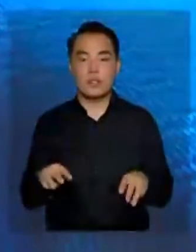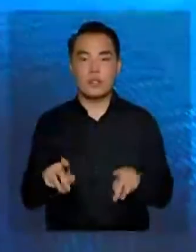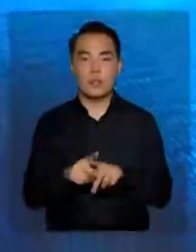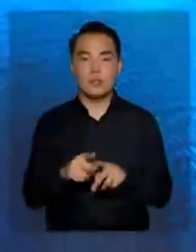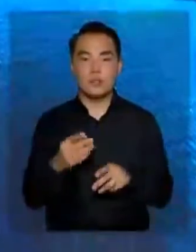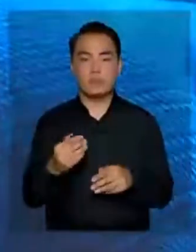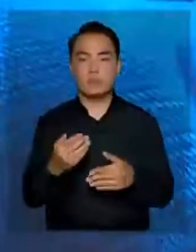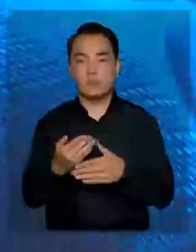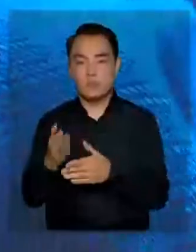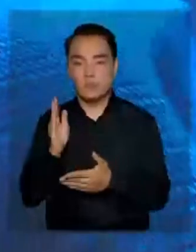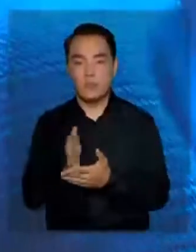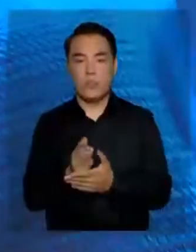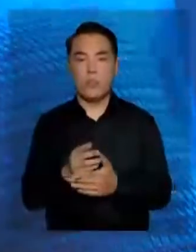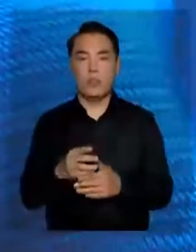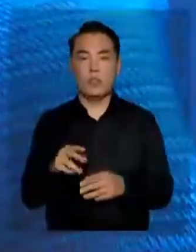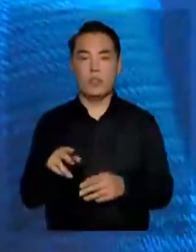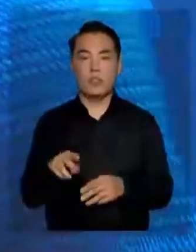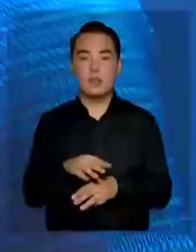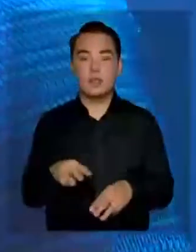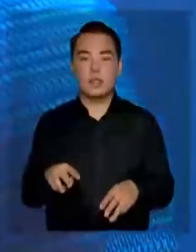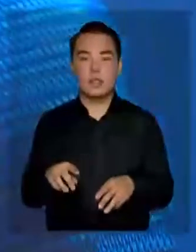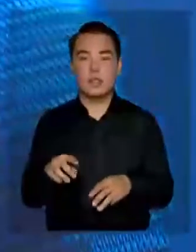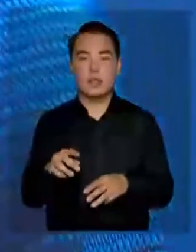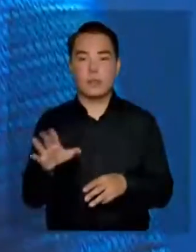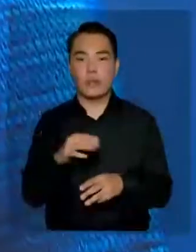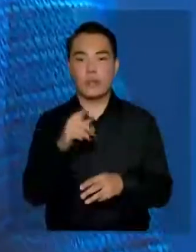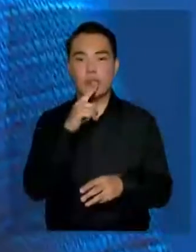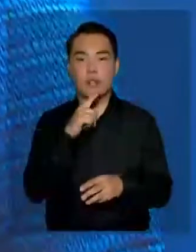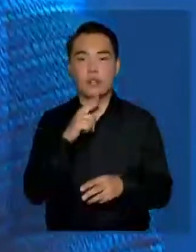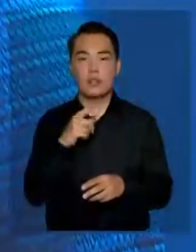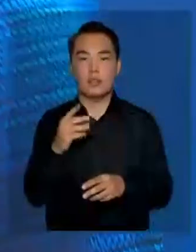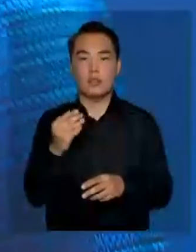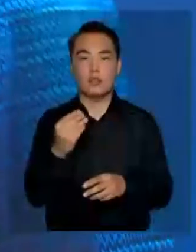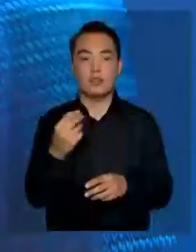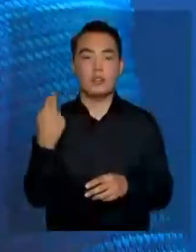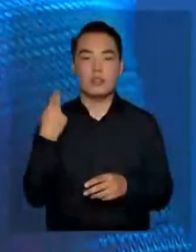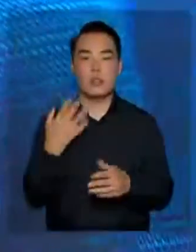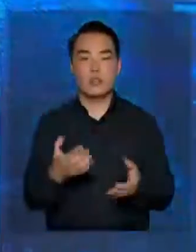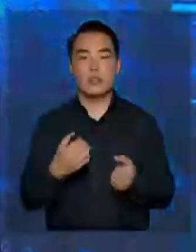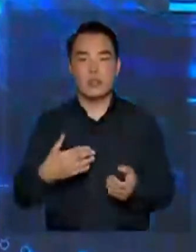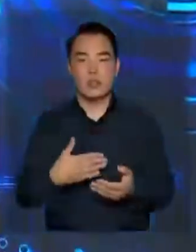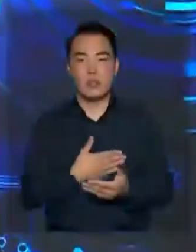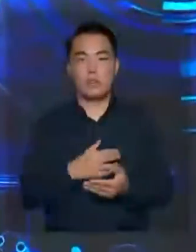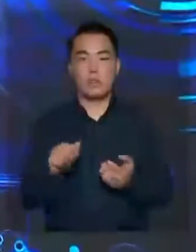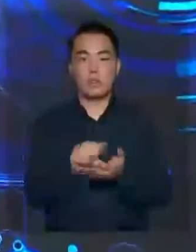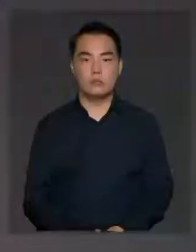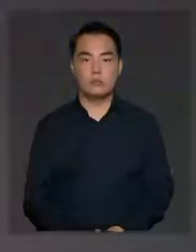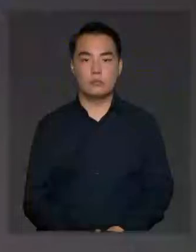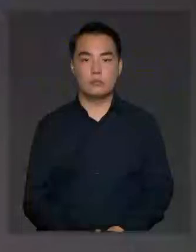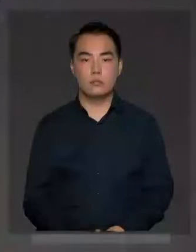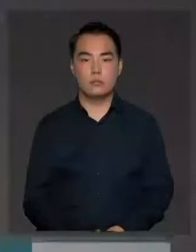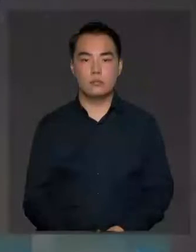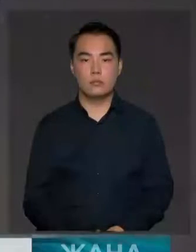Ерлан Жамаубаев депутаттар алдында Даму банкінен қарыз алу туралы заң жобасын қорғады. Құжат мақұлданды.